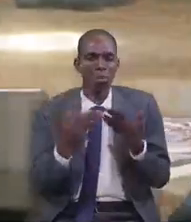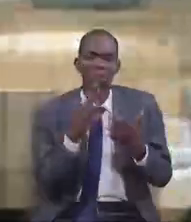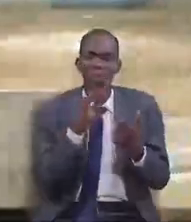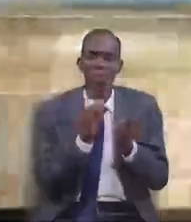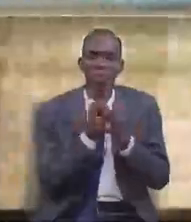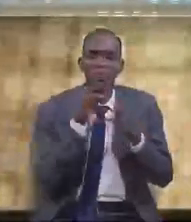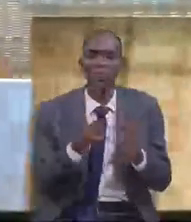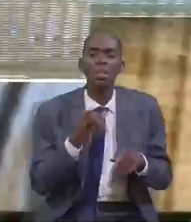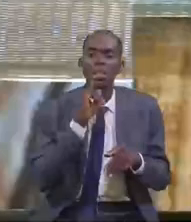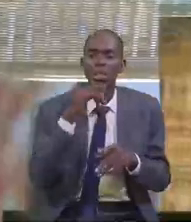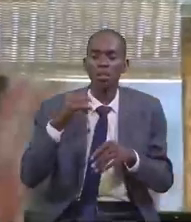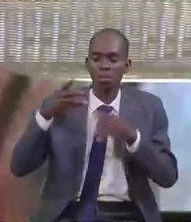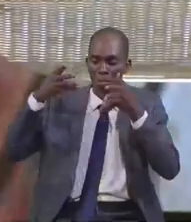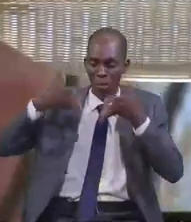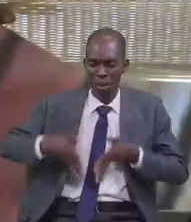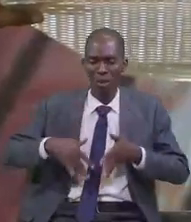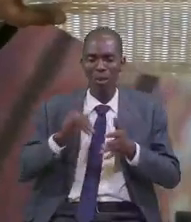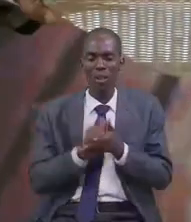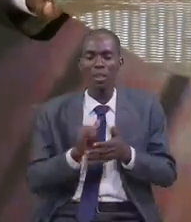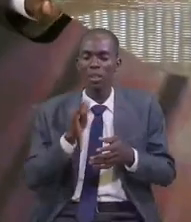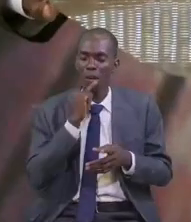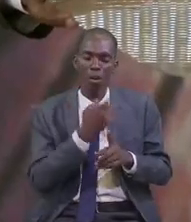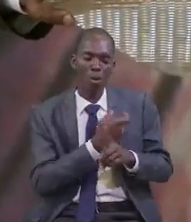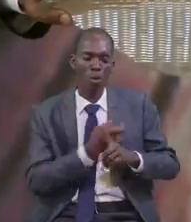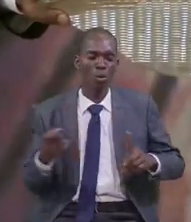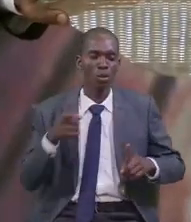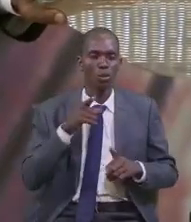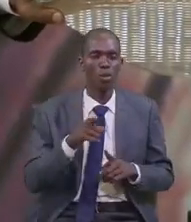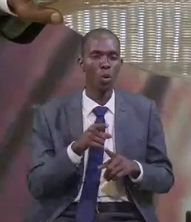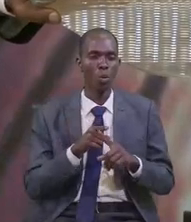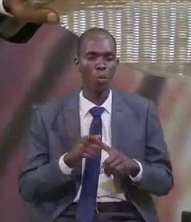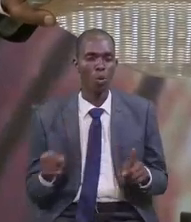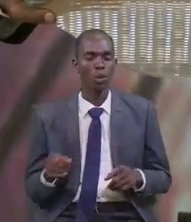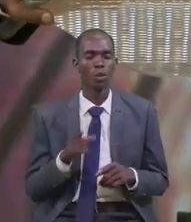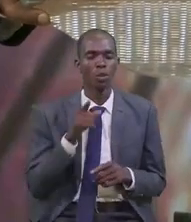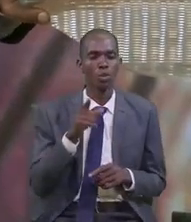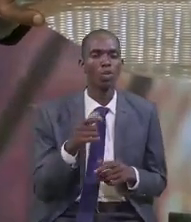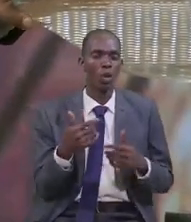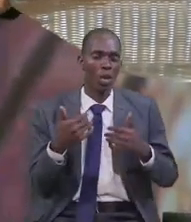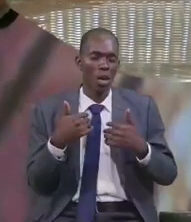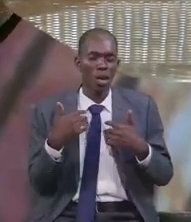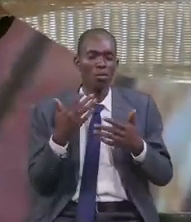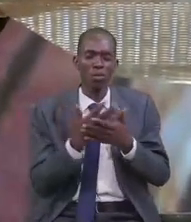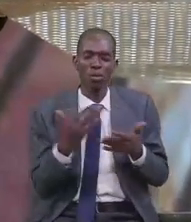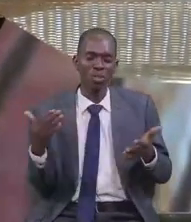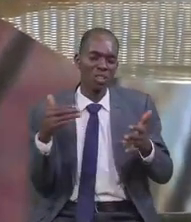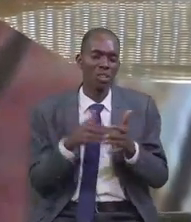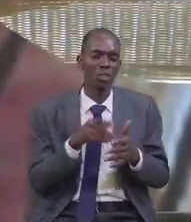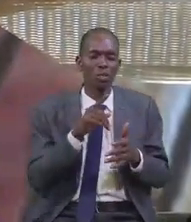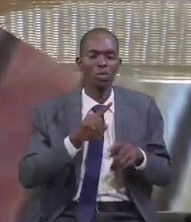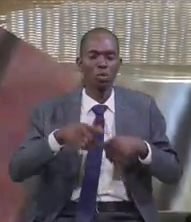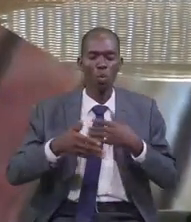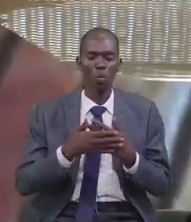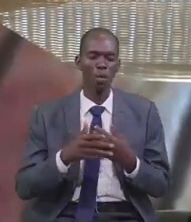est la personne qui te fait mal. Mais il y a quelque chose contre toi. Va vers eux et va te